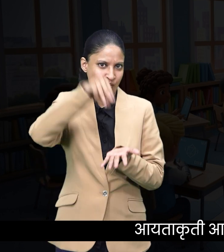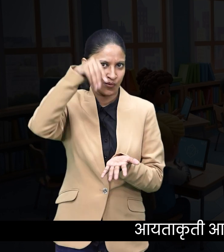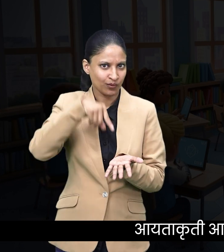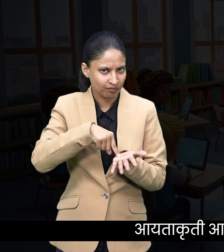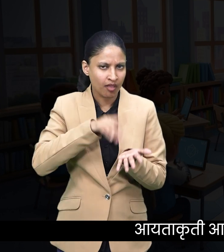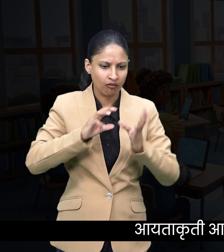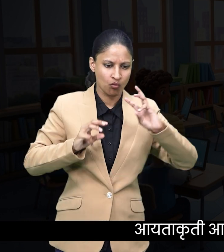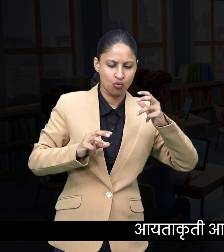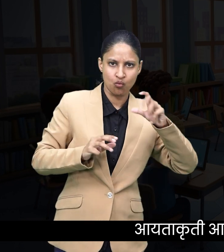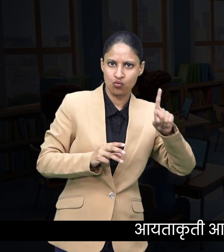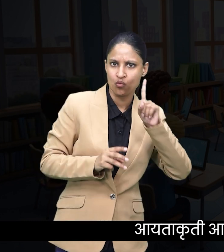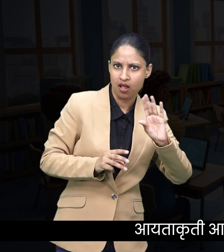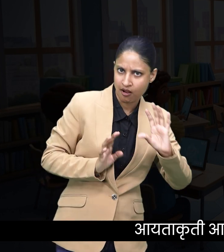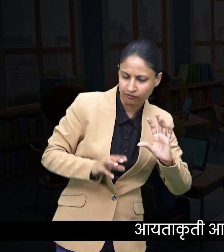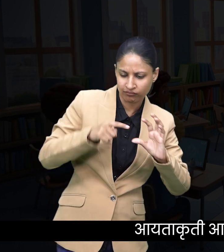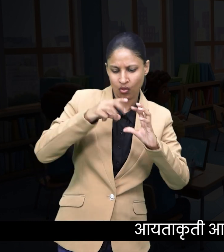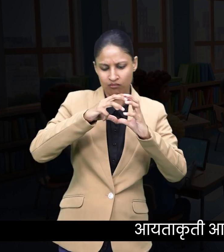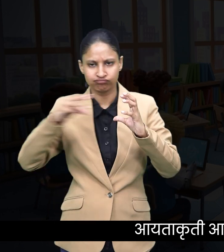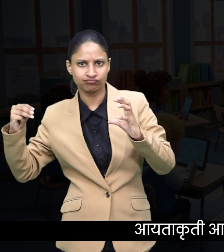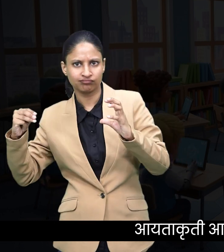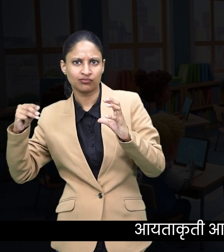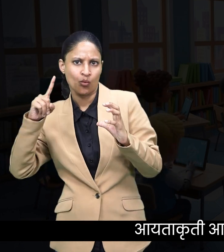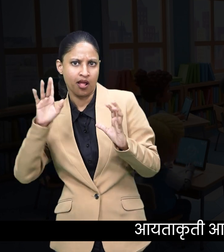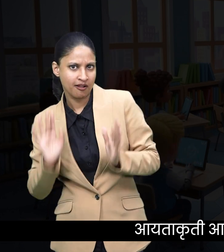एक आईस्क्रीम कोन, 1 वर्तुळ अधिक 1 वक्र तुकडा.